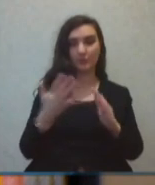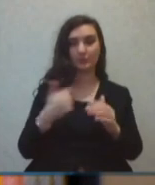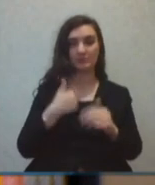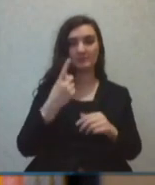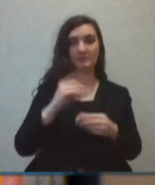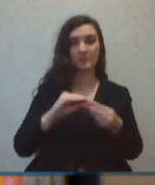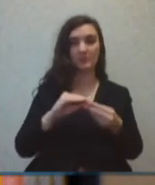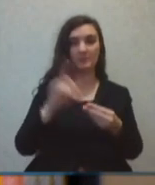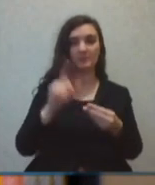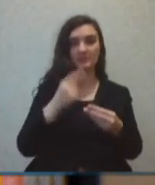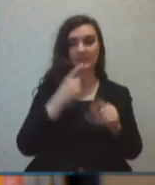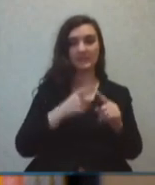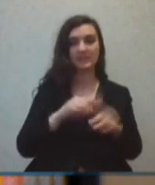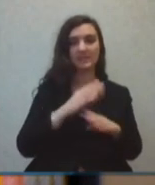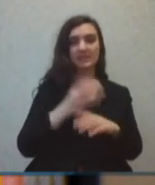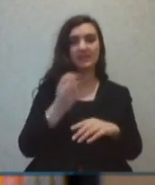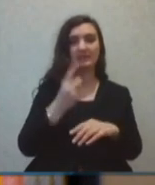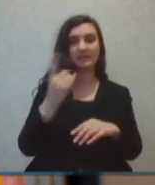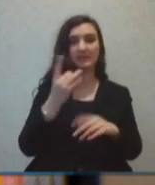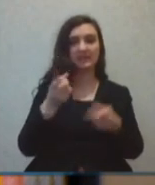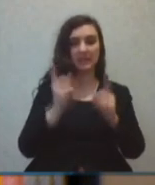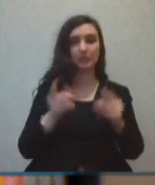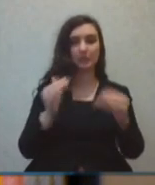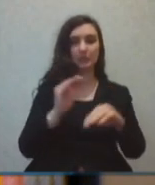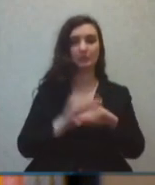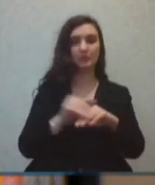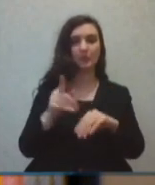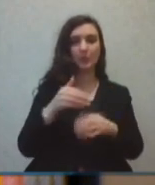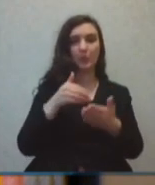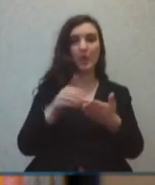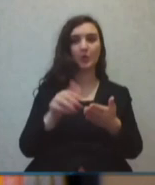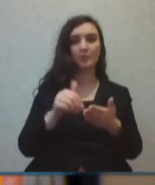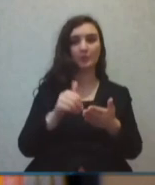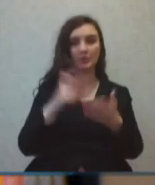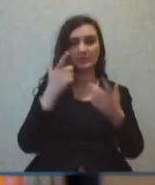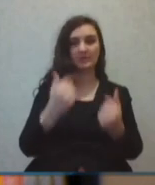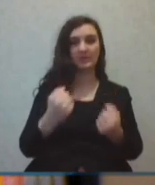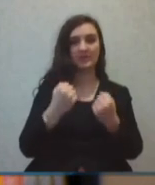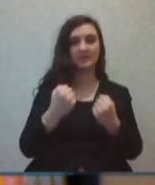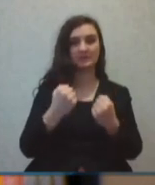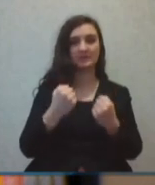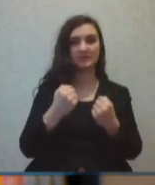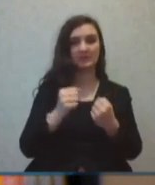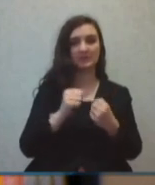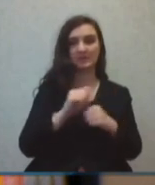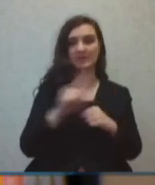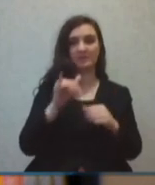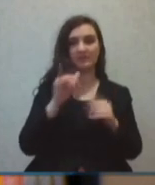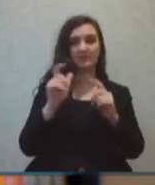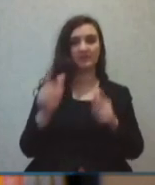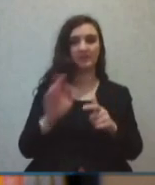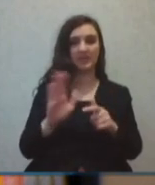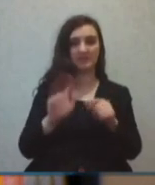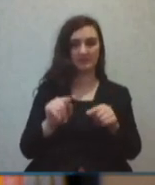ერთმა მეგობარმა აღნიშნა, ეს არის კიდევ ერთხელ დადასტურება უარყოფის, როგორც თავდაცვის მექანიზმის. არა, მე ვერ ვეთახმები